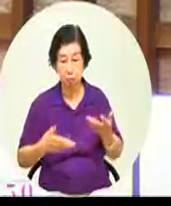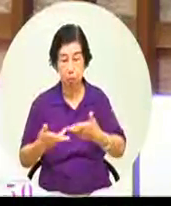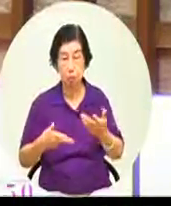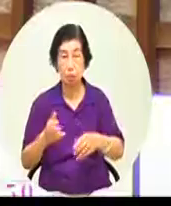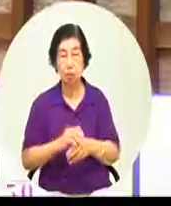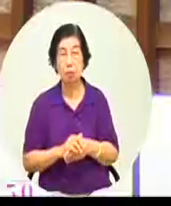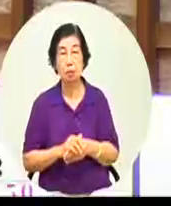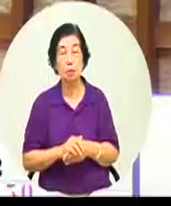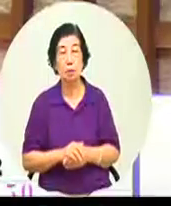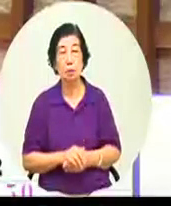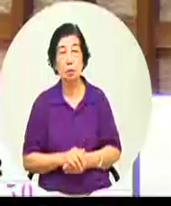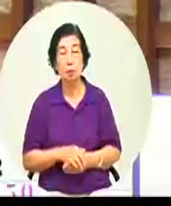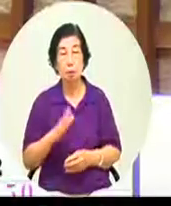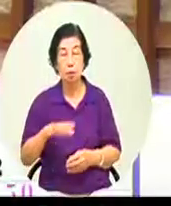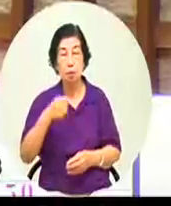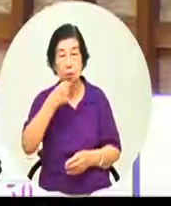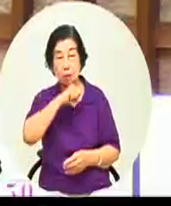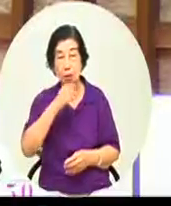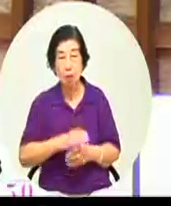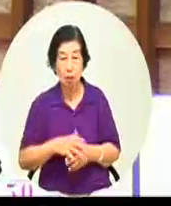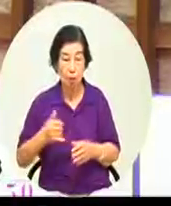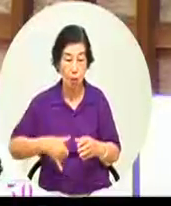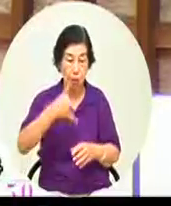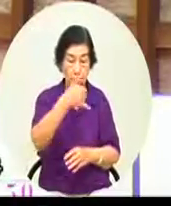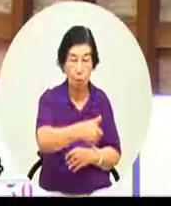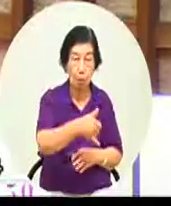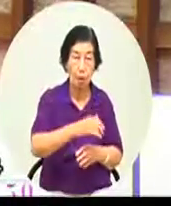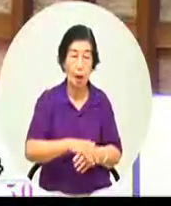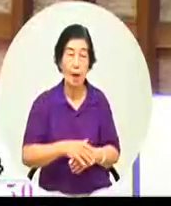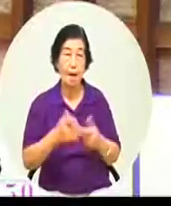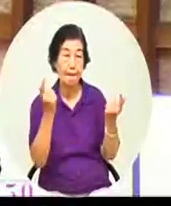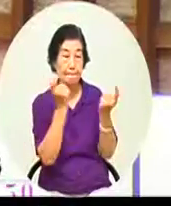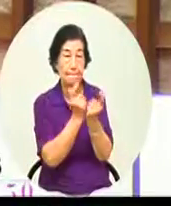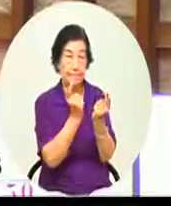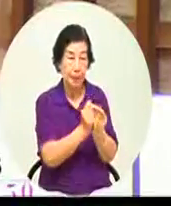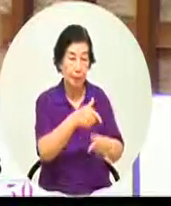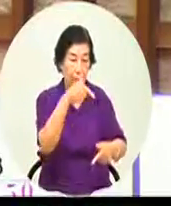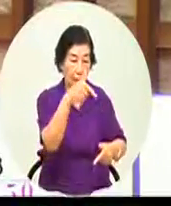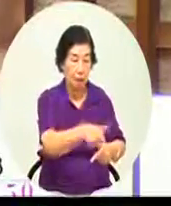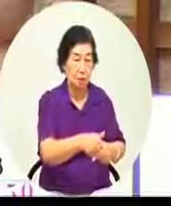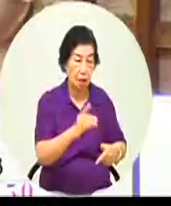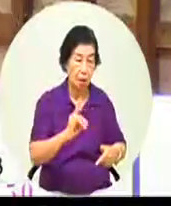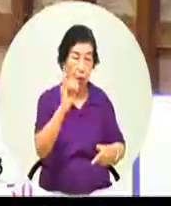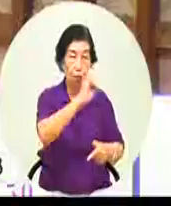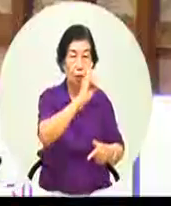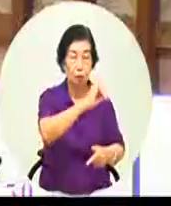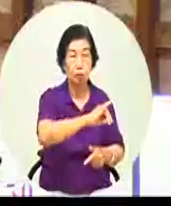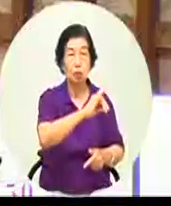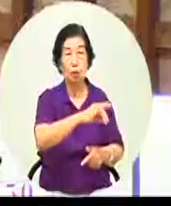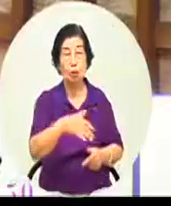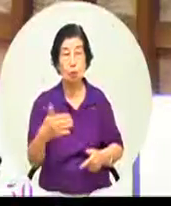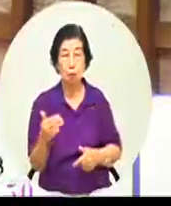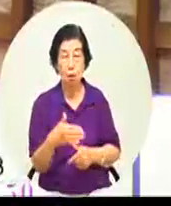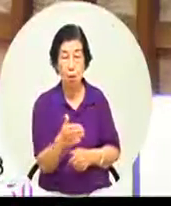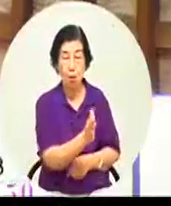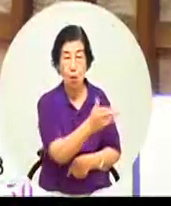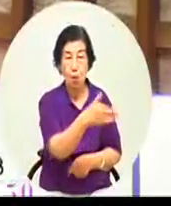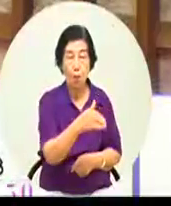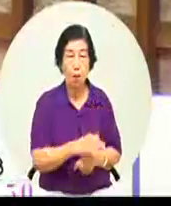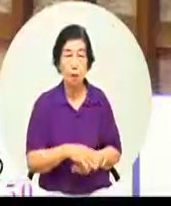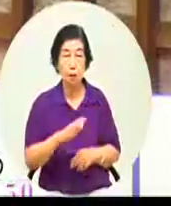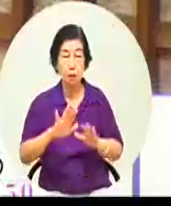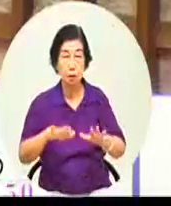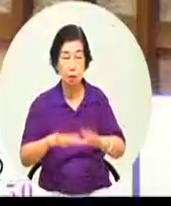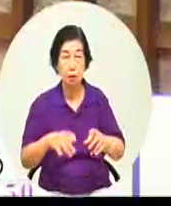看。我们台湾去的大部分都去他们的那个北部的下龙湾呐，哈啊，所以我希望讲城市交流啊，我这么爱讲的就